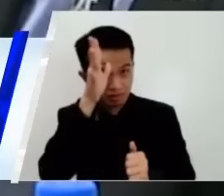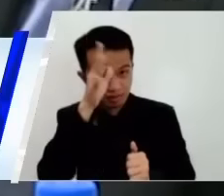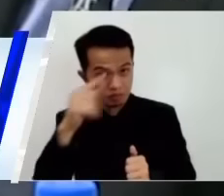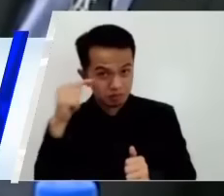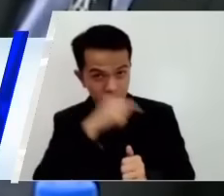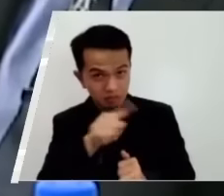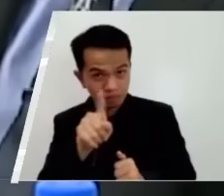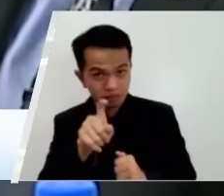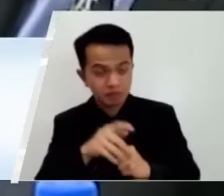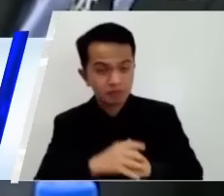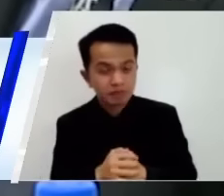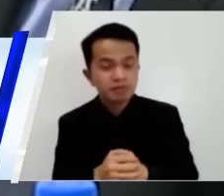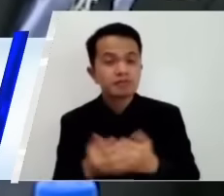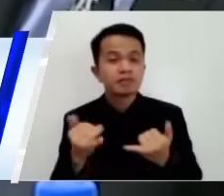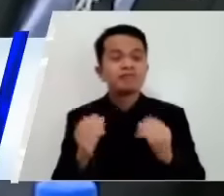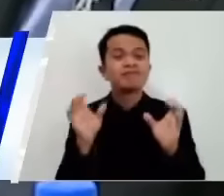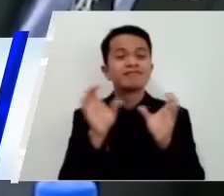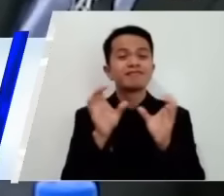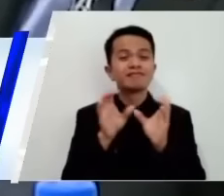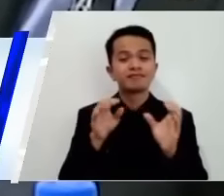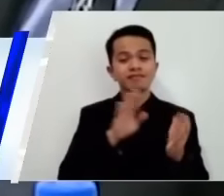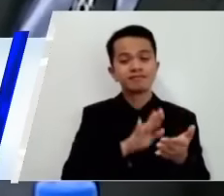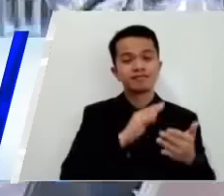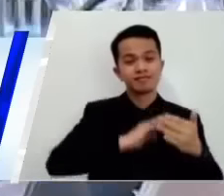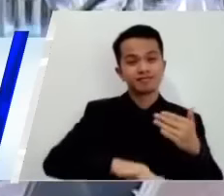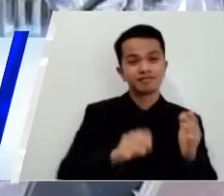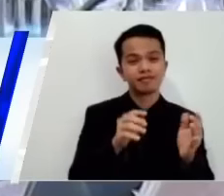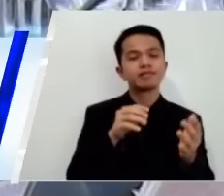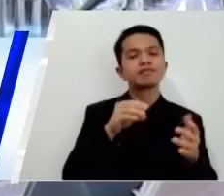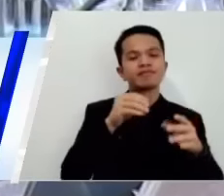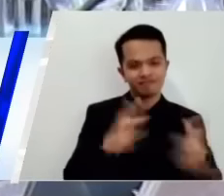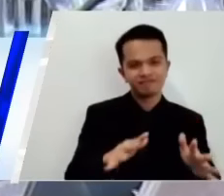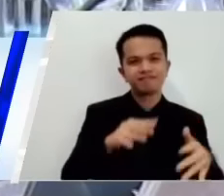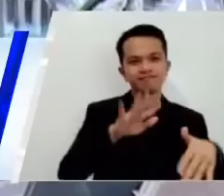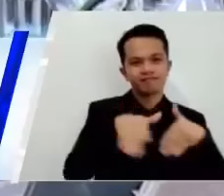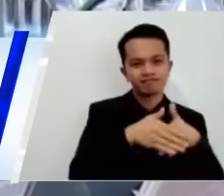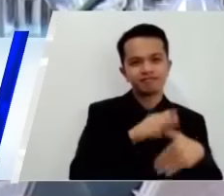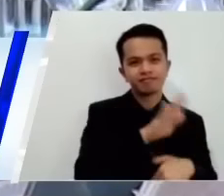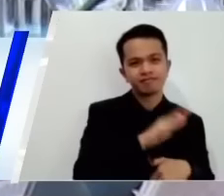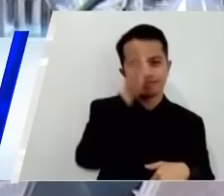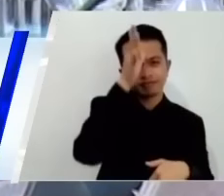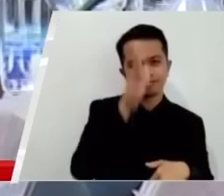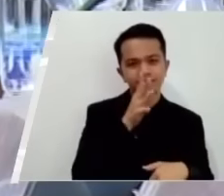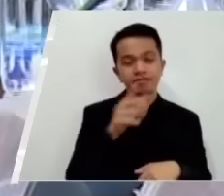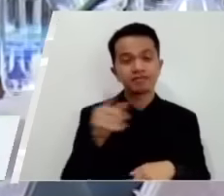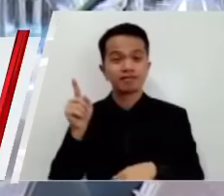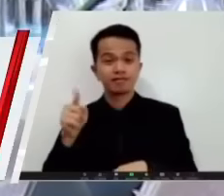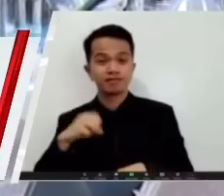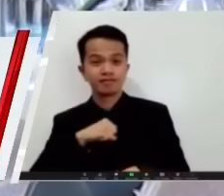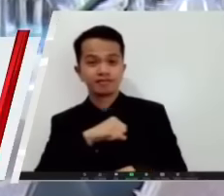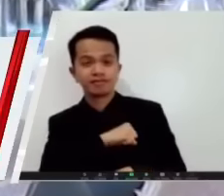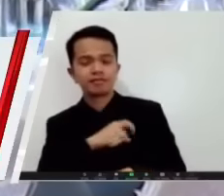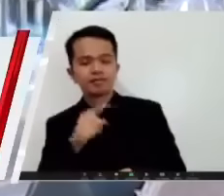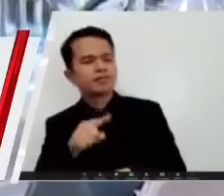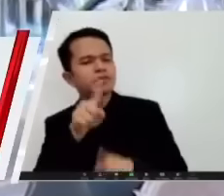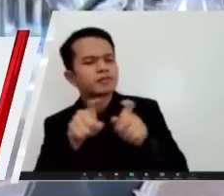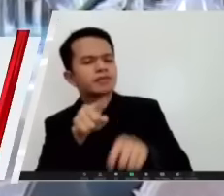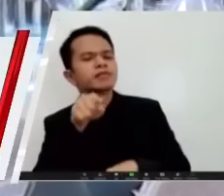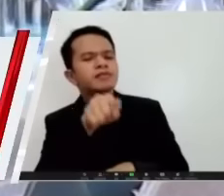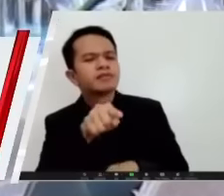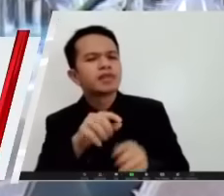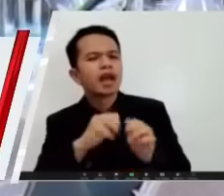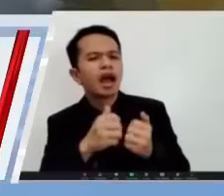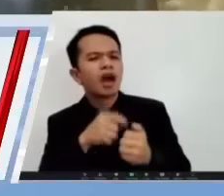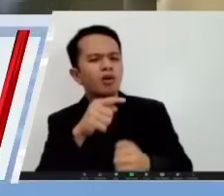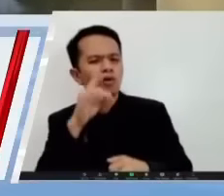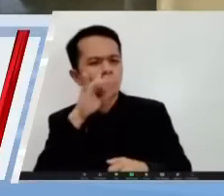birth certificate ni Go, nakasaad na kasal ang mga magulang niya. Paano maging kasambahay yung tatay, yung nanay mo kung